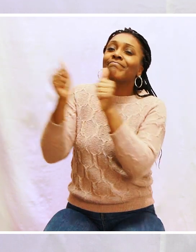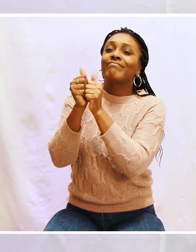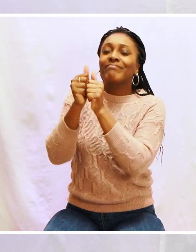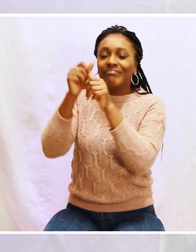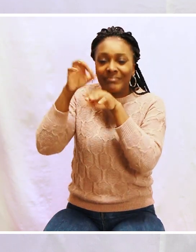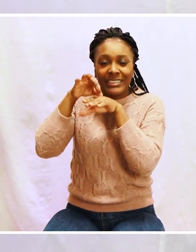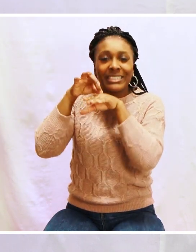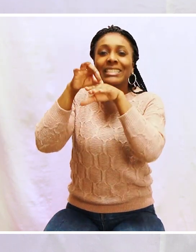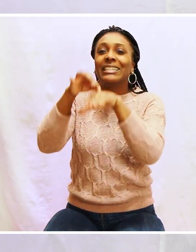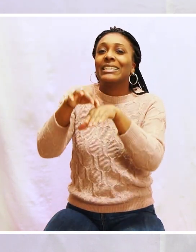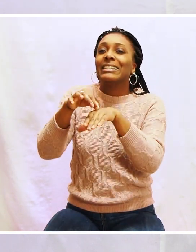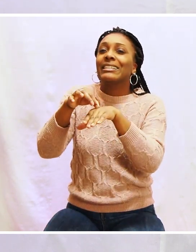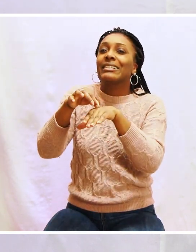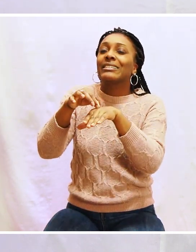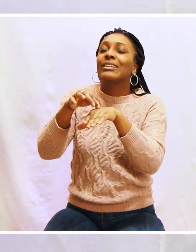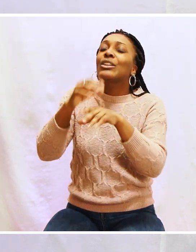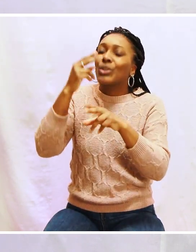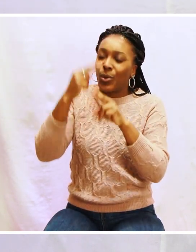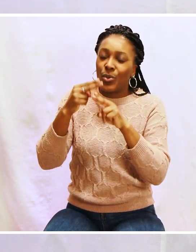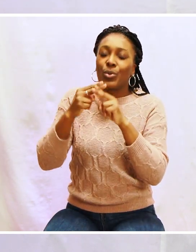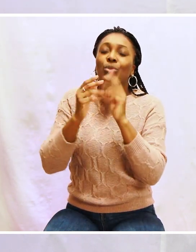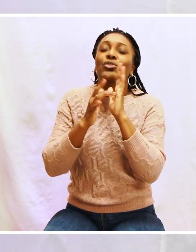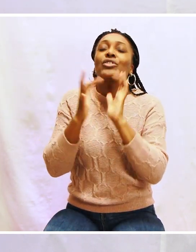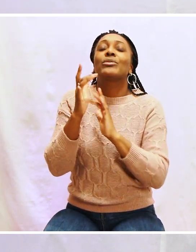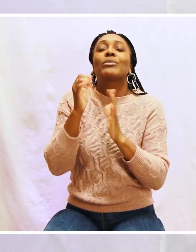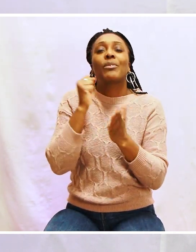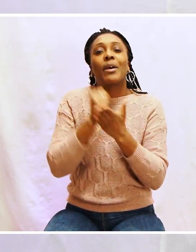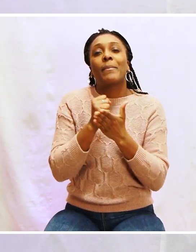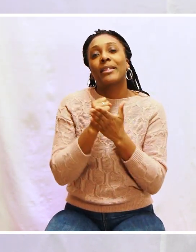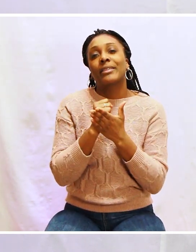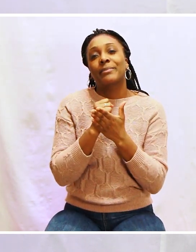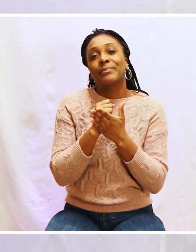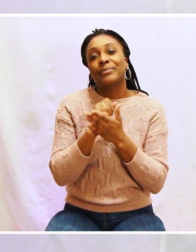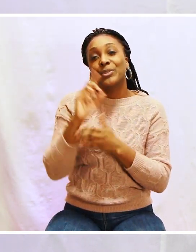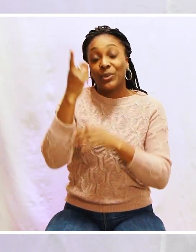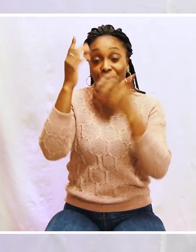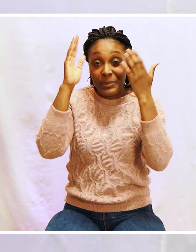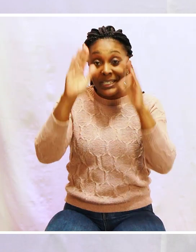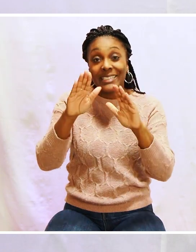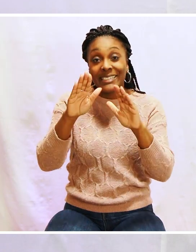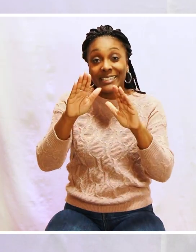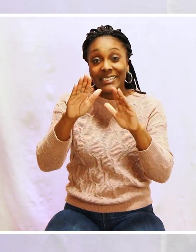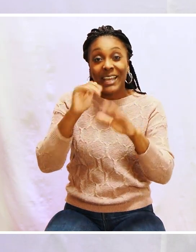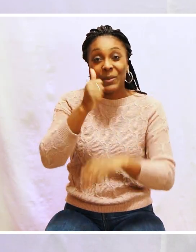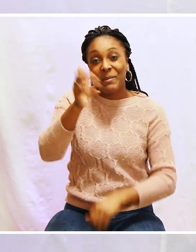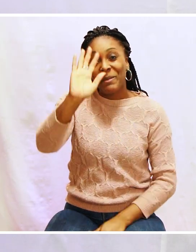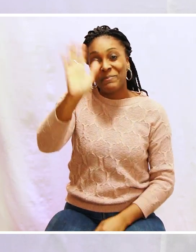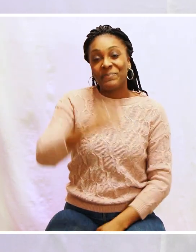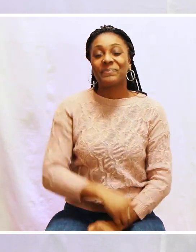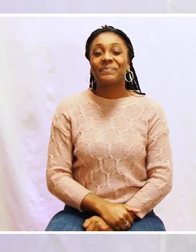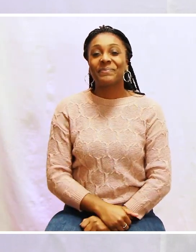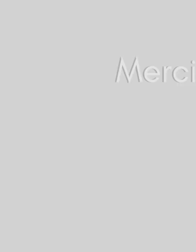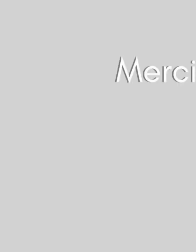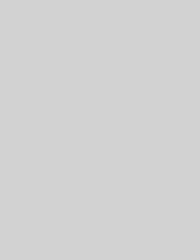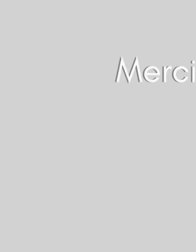guides maintenant sur ton chemin. Dans le nom de Jésus, j'ai prié. Amen. Que Dieu vous bénisse. On se retrouve demain.